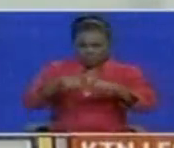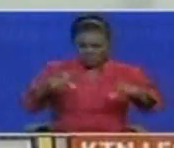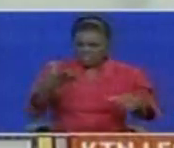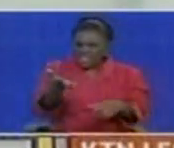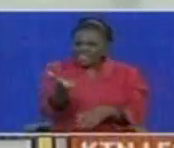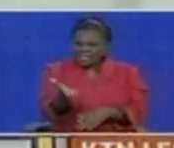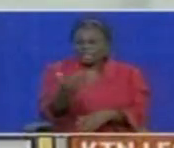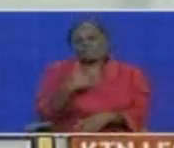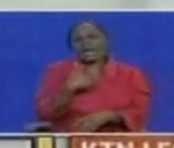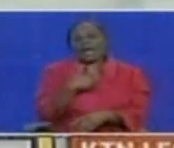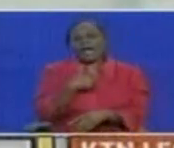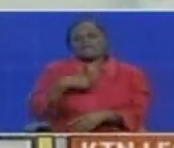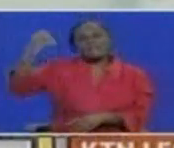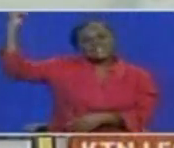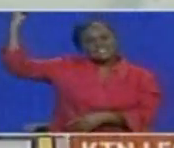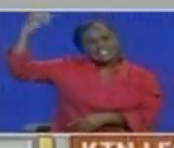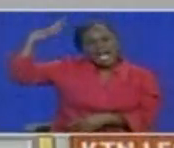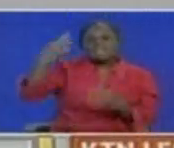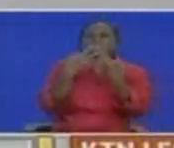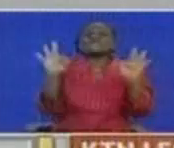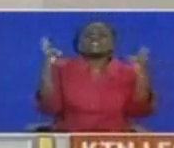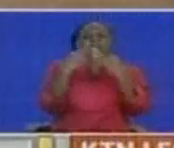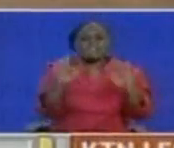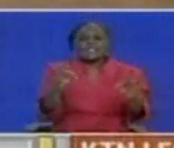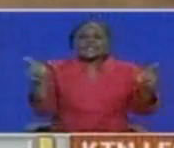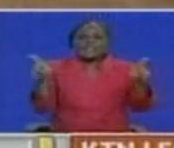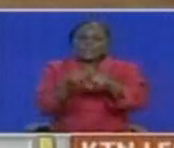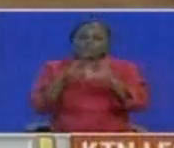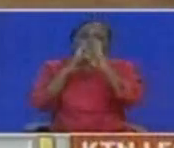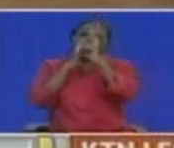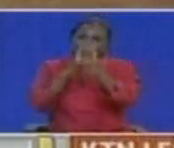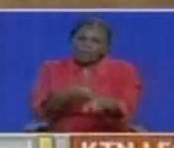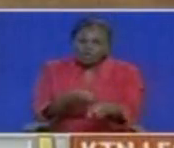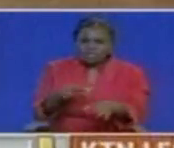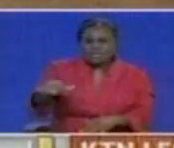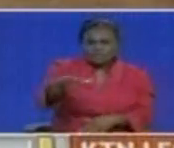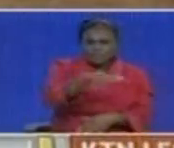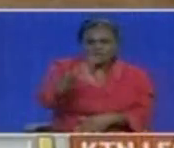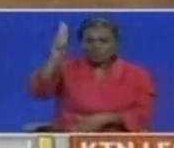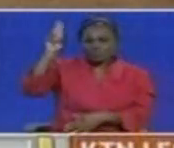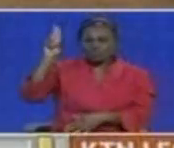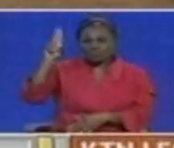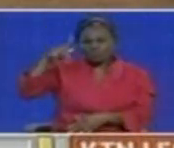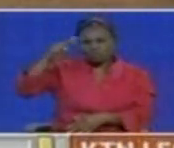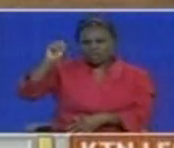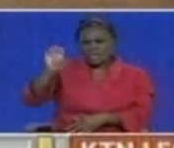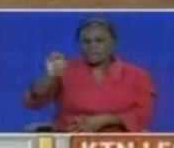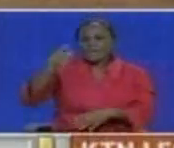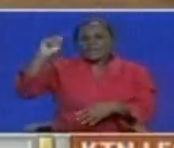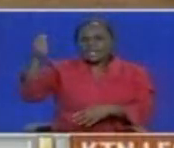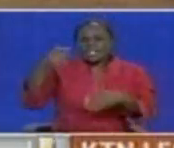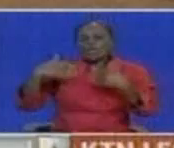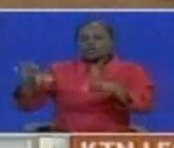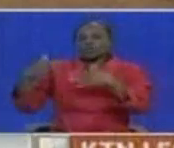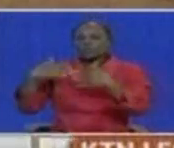doorstep there is the sun free burning. Kulingana na ripoti ya shirika la mazingira UNEP, Kenya hupoteza maelfu ya